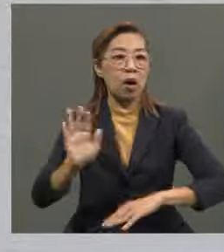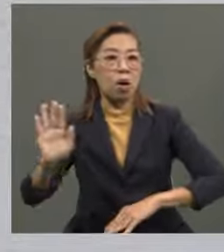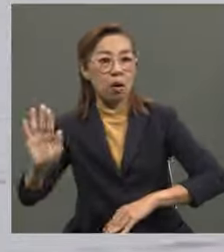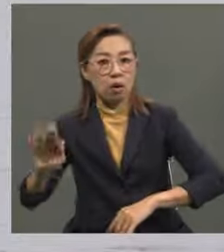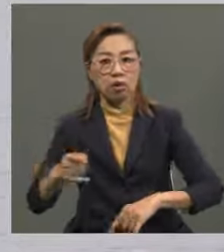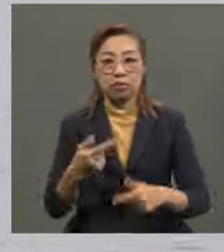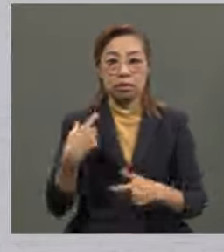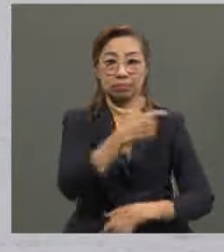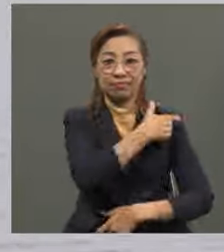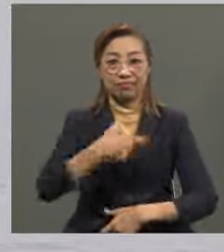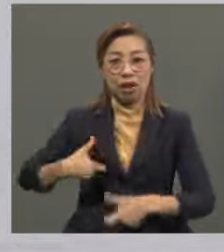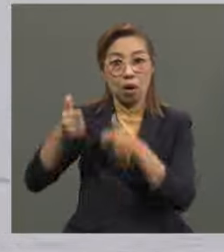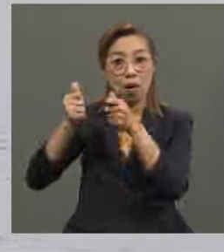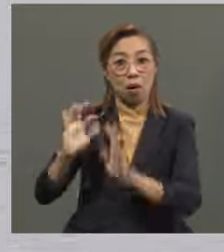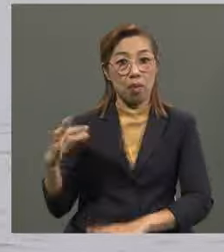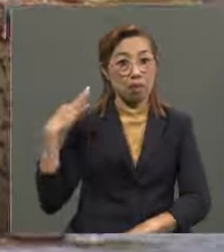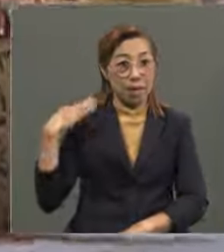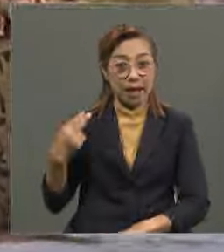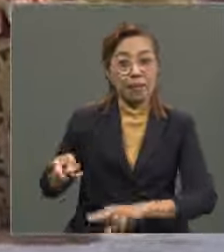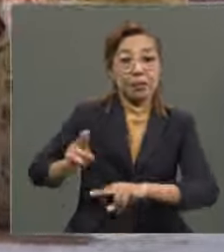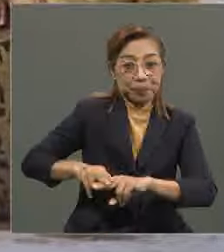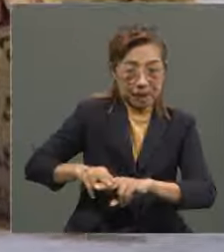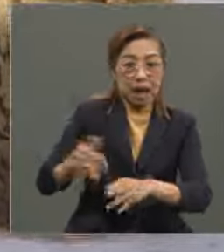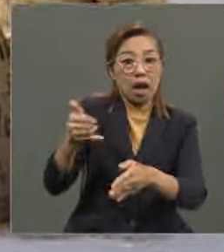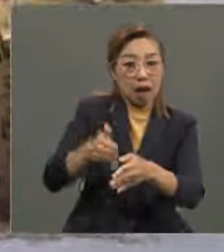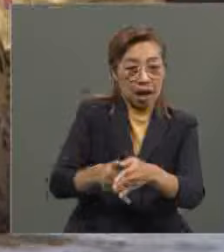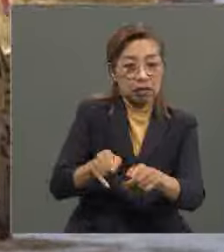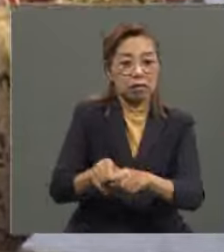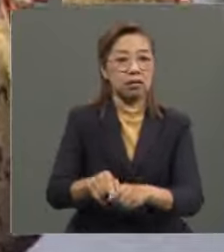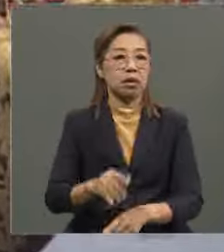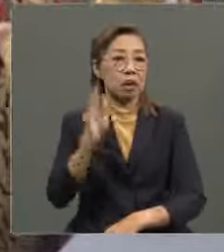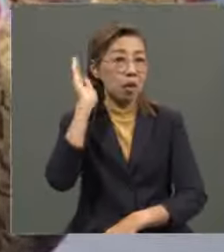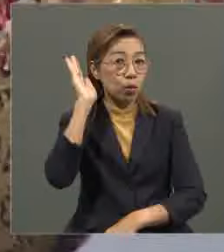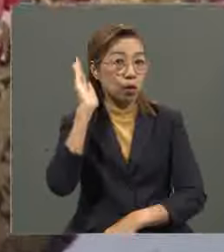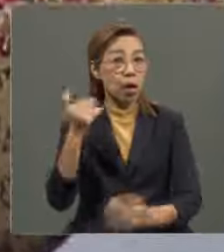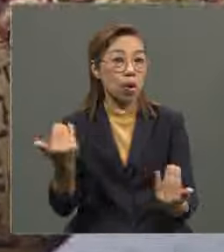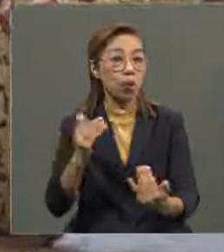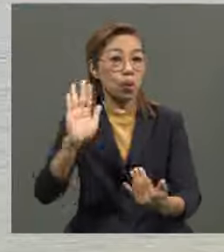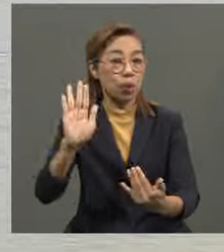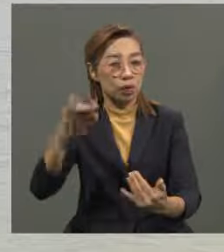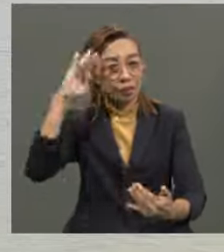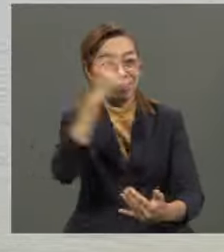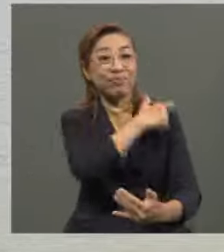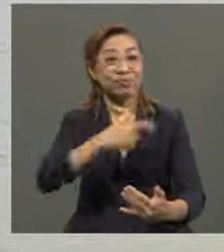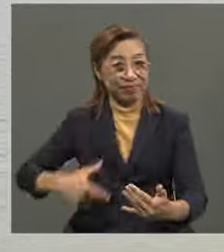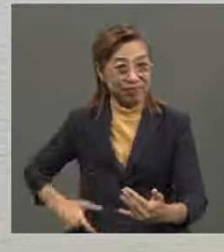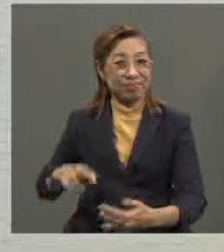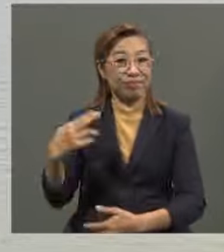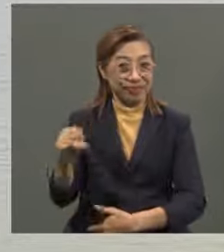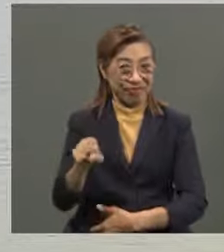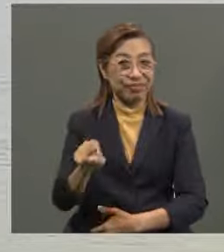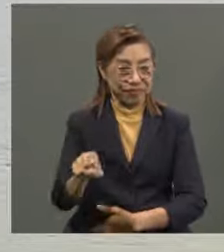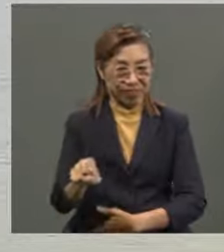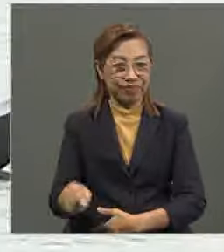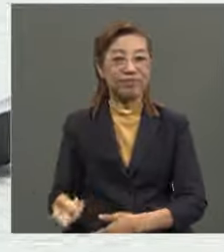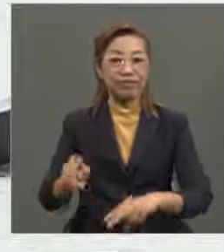จพระเจ้าลูกเธอเจ้าฟ้าสิริวัณวรีนารีรัตนราชกัญญาและสมเด็จพระเจ้าลูกยาเธอเจ้าฟ้าทีปังกรรัศมีโชติมหาวชิโร